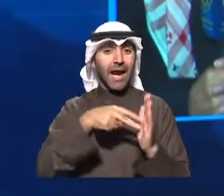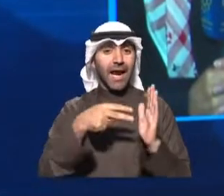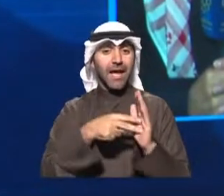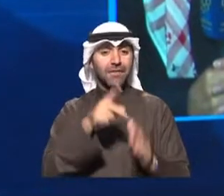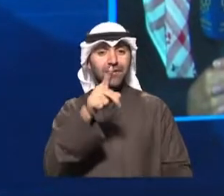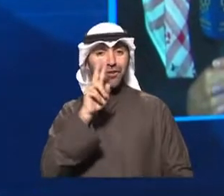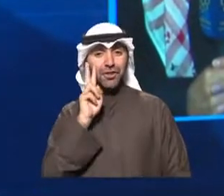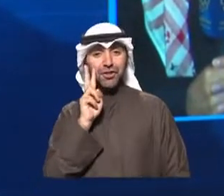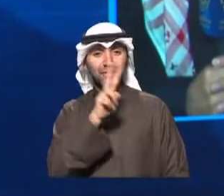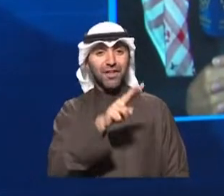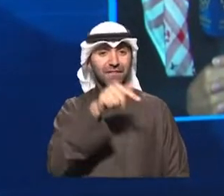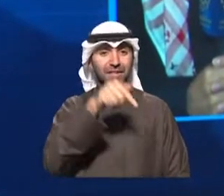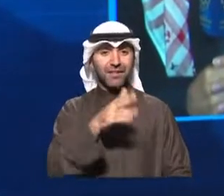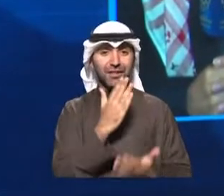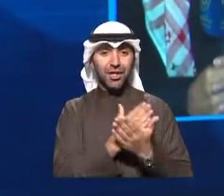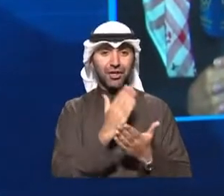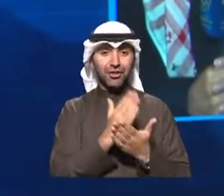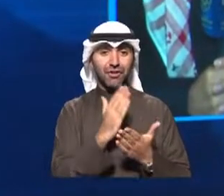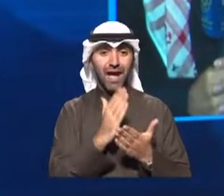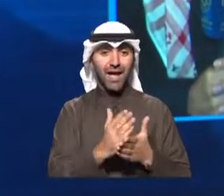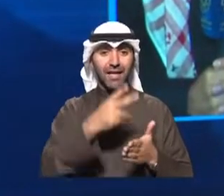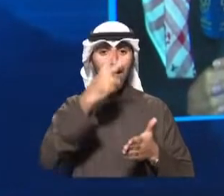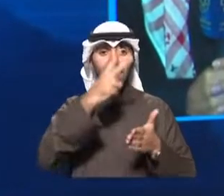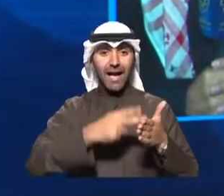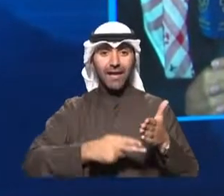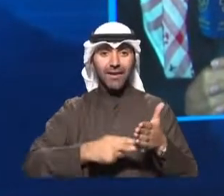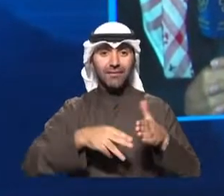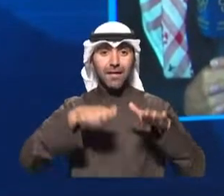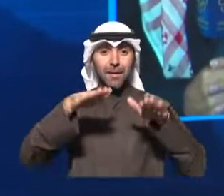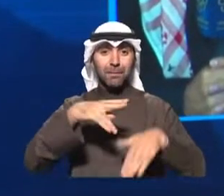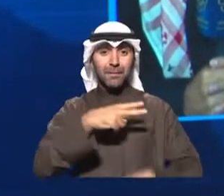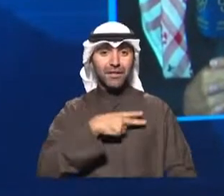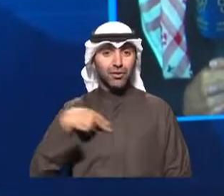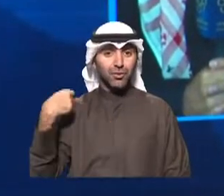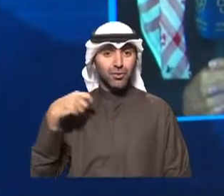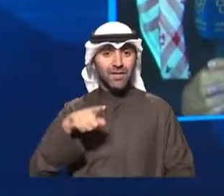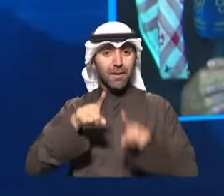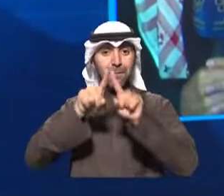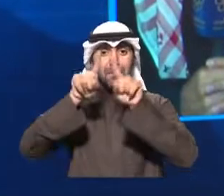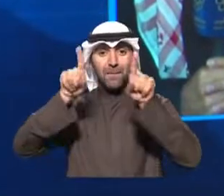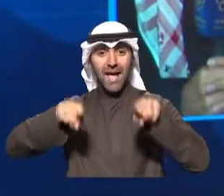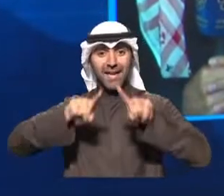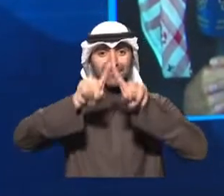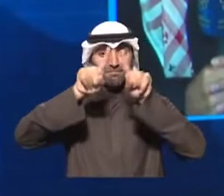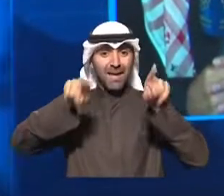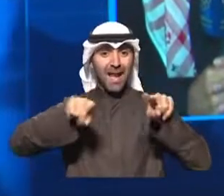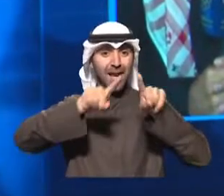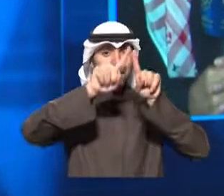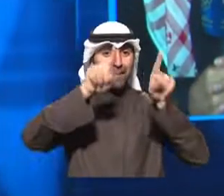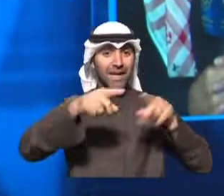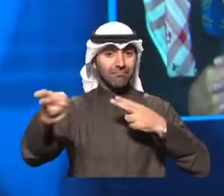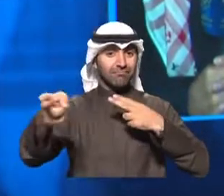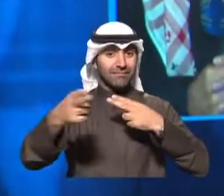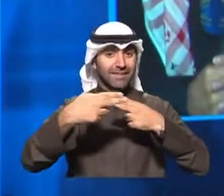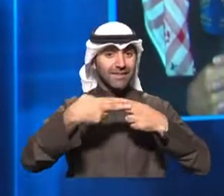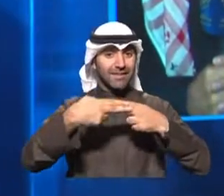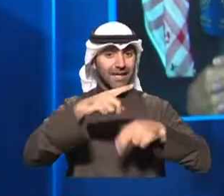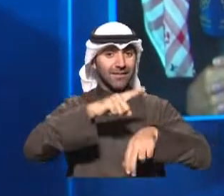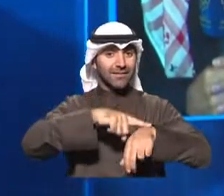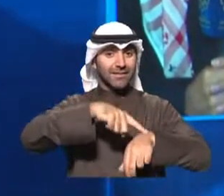قرارات مجلس الوزراء لديك في محافظة حولي، وما مدى الالتزام بتنفيذ هذه القرارات